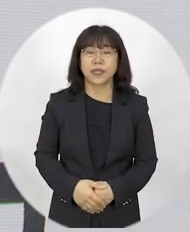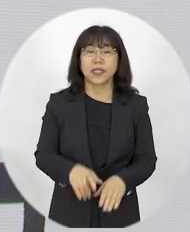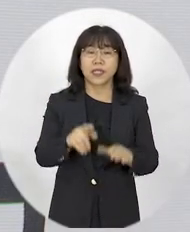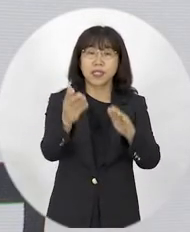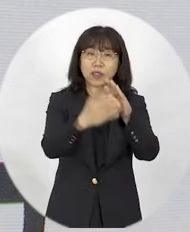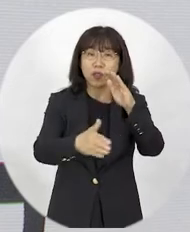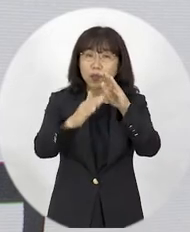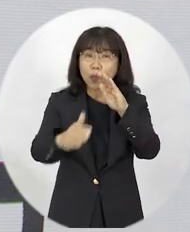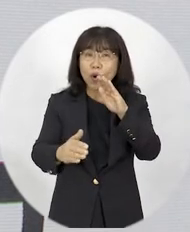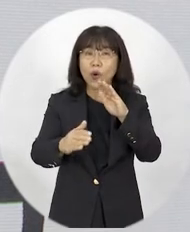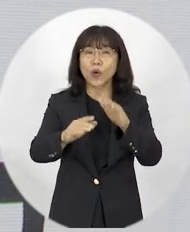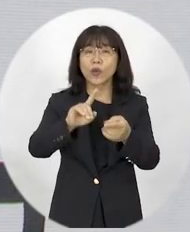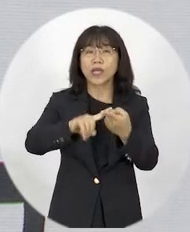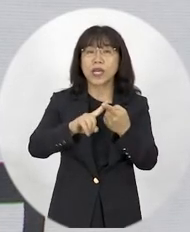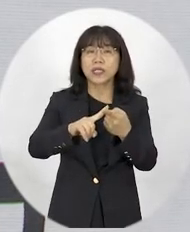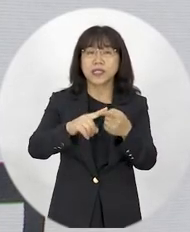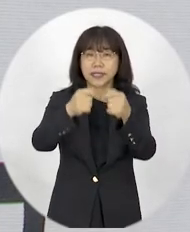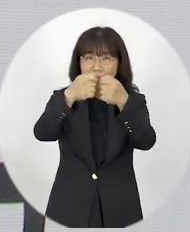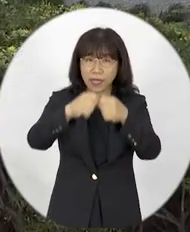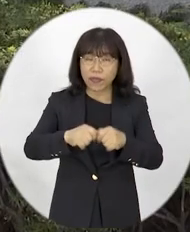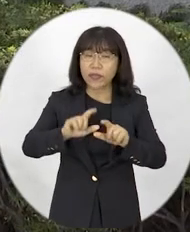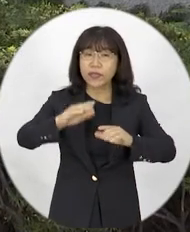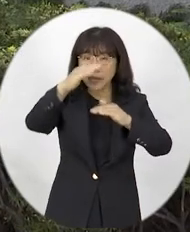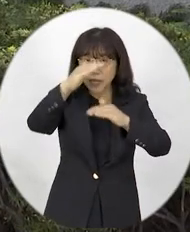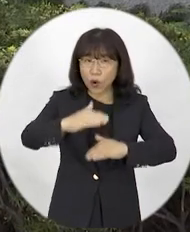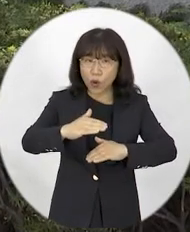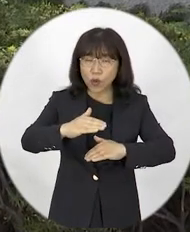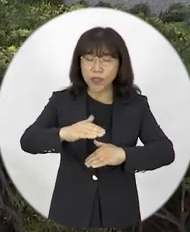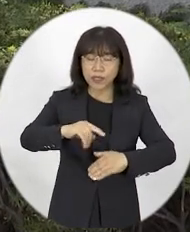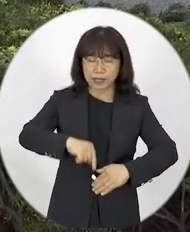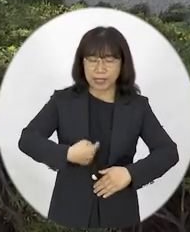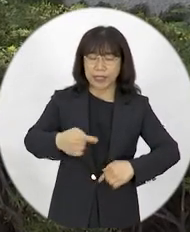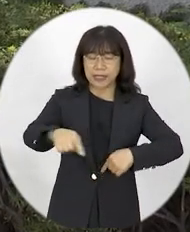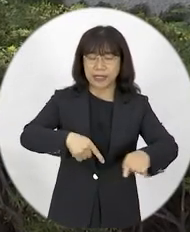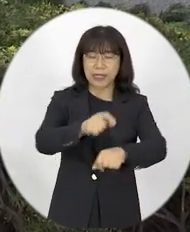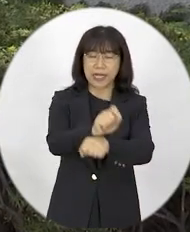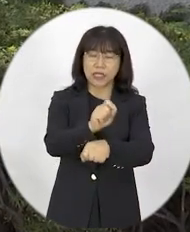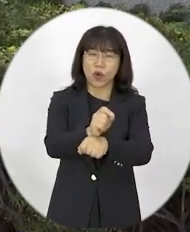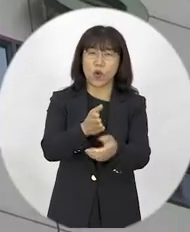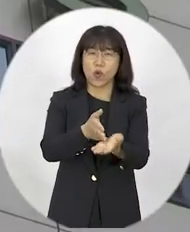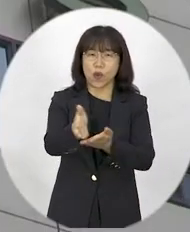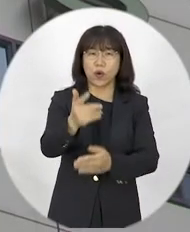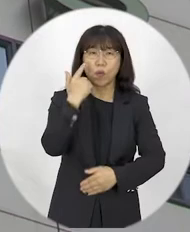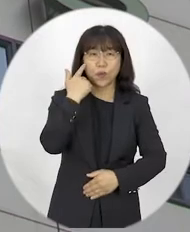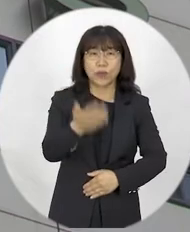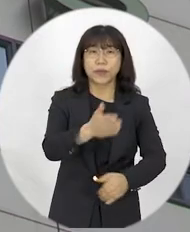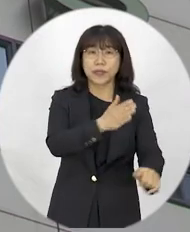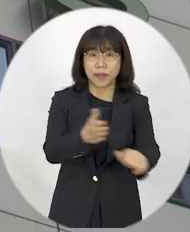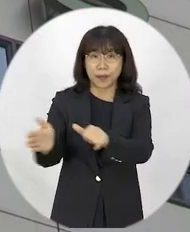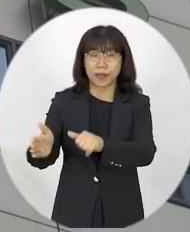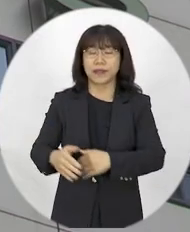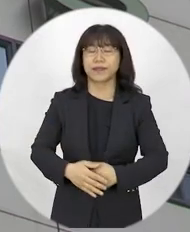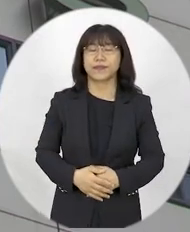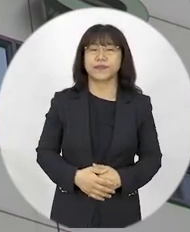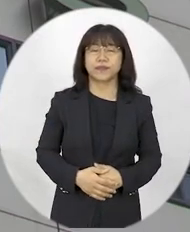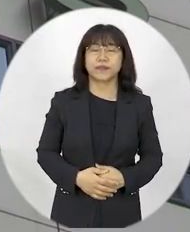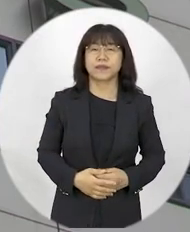됩니다 이번 공모에 대한 보다 자세한 사항은 강성우 첨자 챙 전과 로 문의하면 됩니다